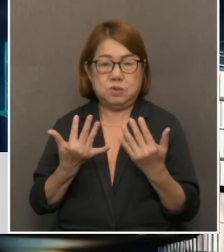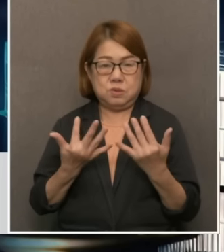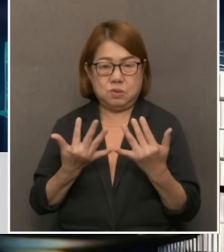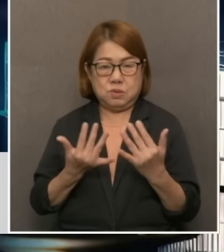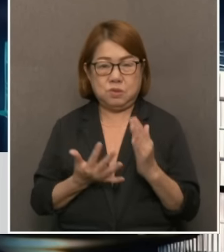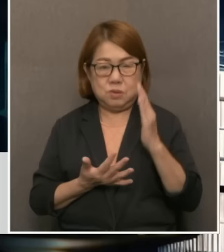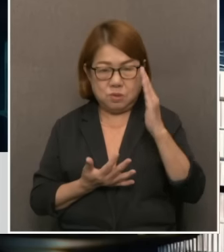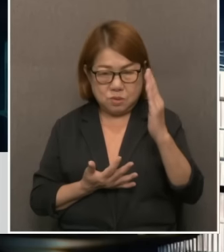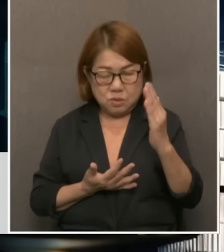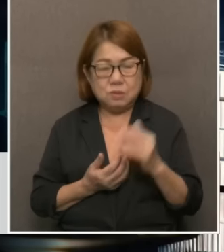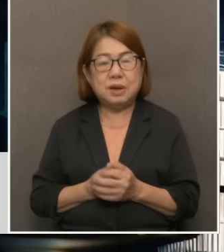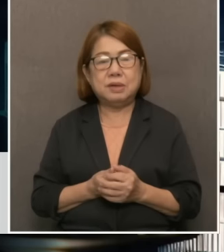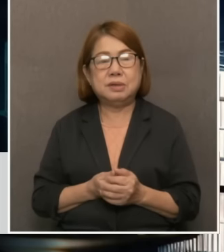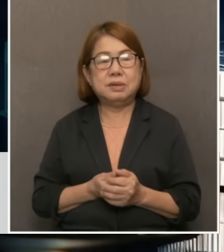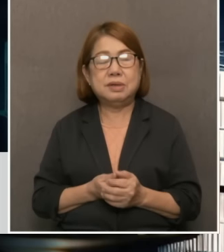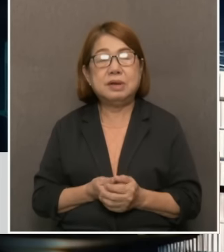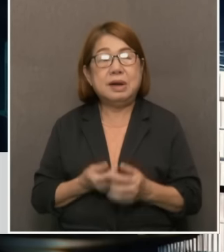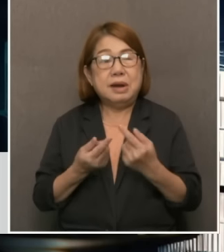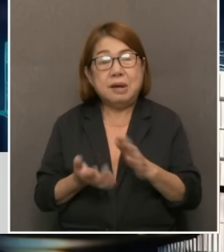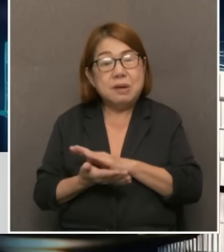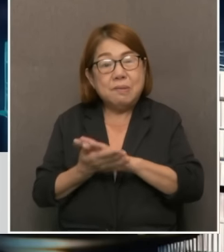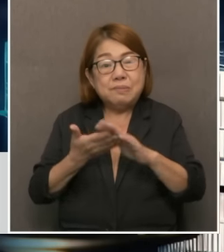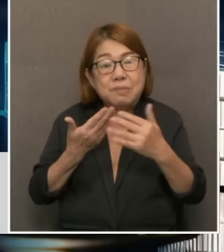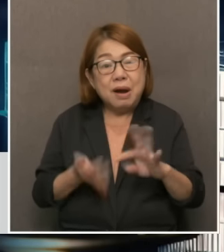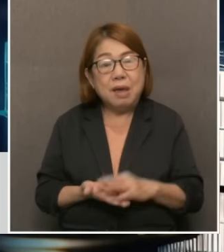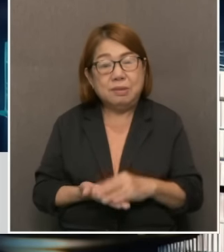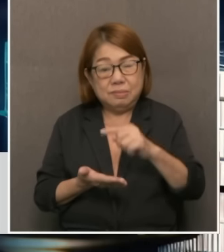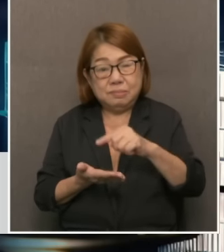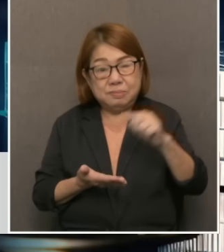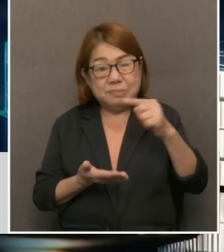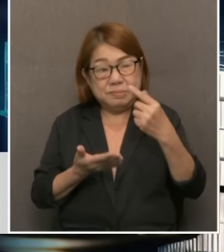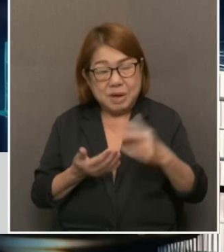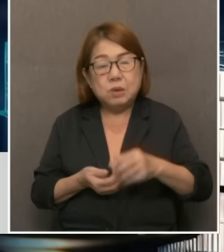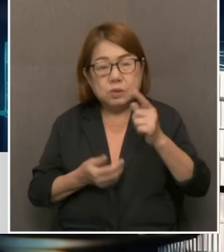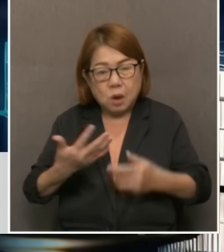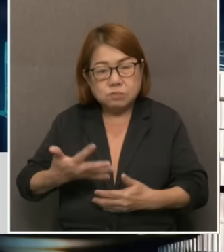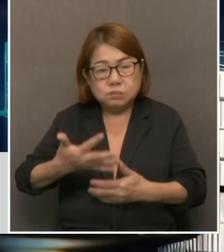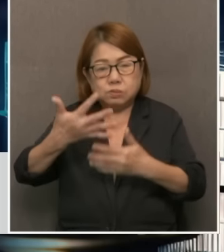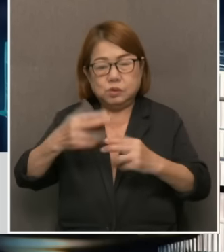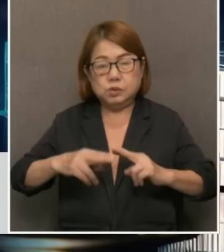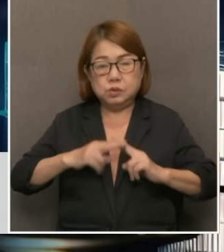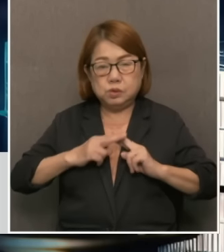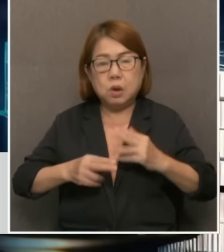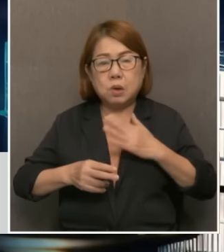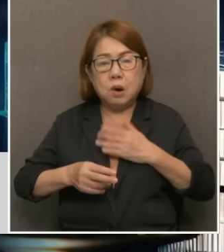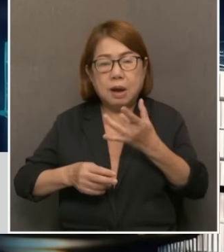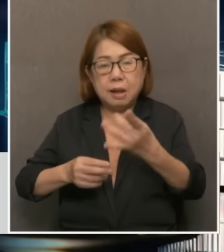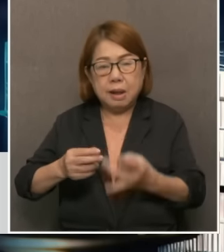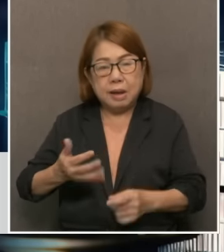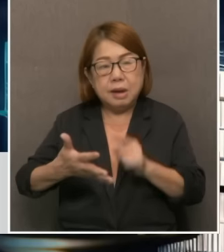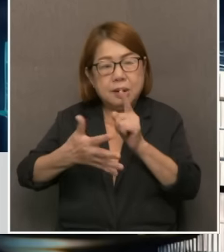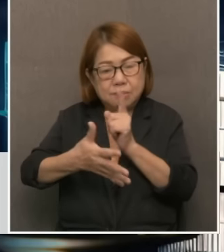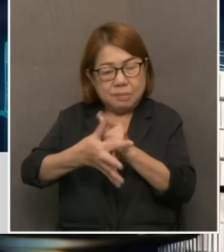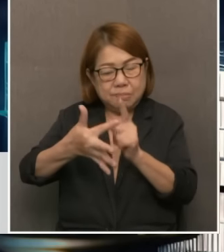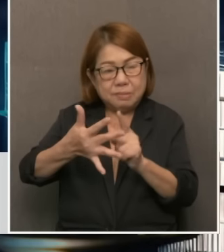ช้งานค่ะหลังจากยืนยันสิทธิ์เรียบร้อยแล้วนะคะจะต้องเข้าไปกรอกข้อมูลส่วนตัวและเมื่อสิ้นสุดขั้นตอนนี้